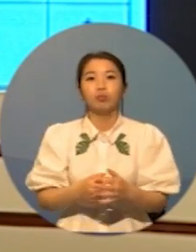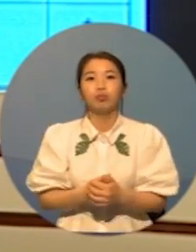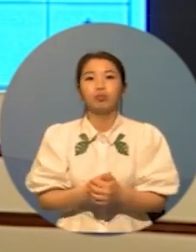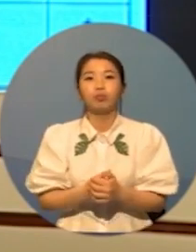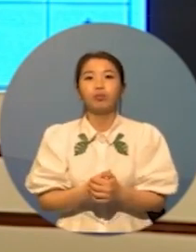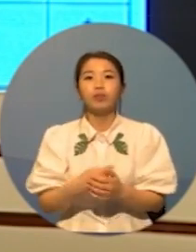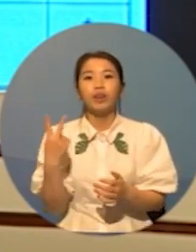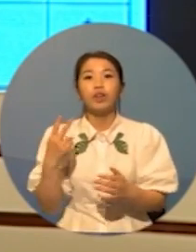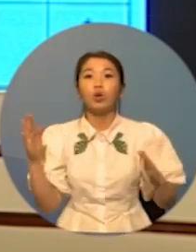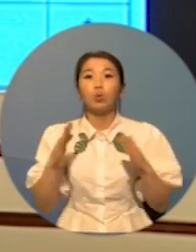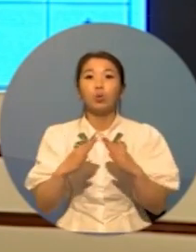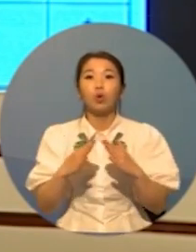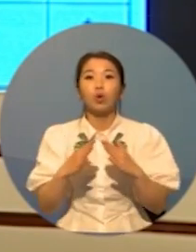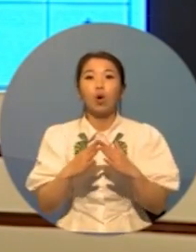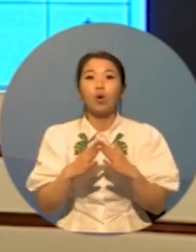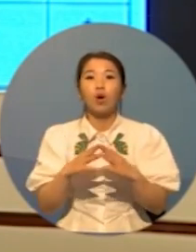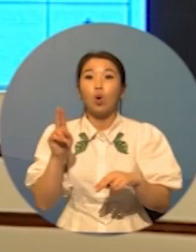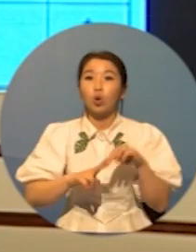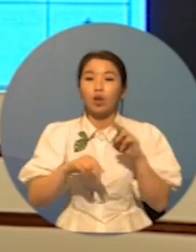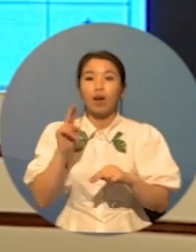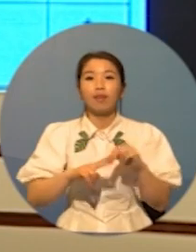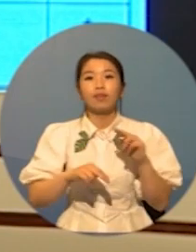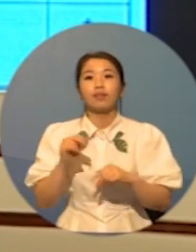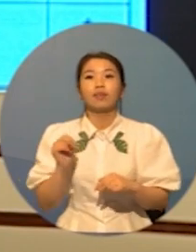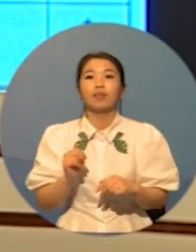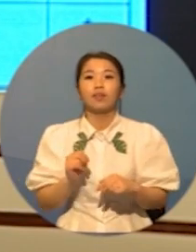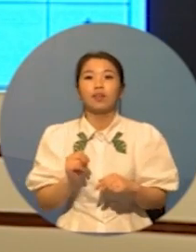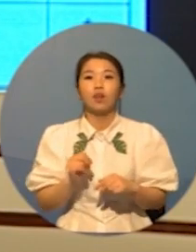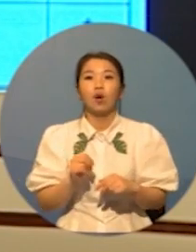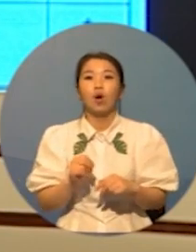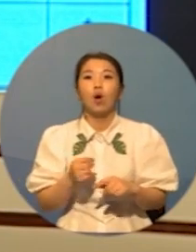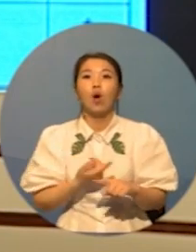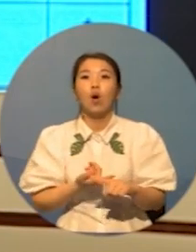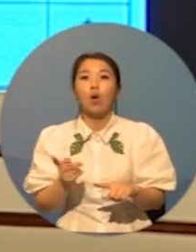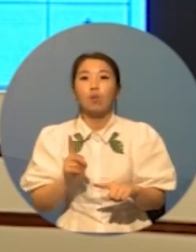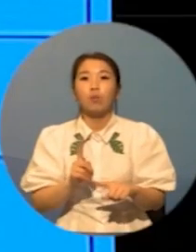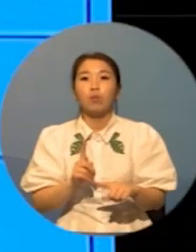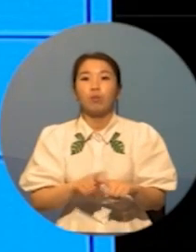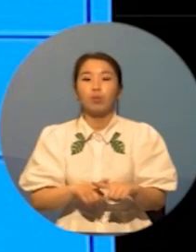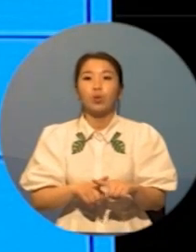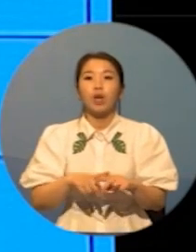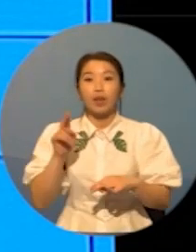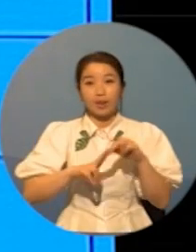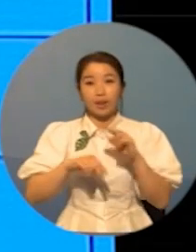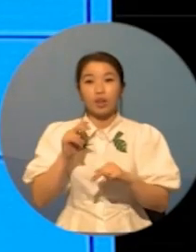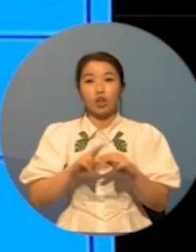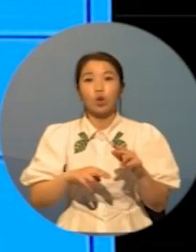Екі отау қатар тігілген. Мысалында тігілген сөзі келбетлік фейл.